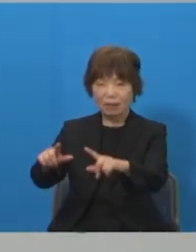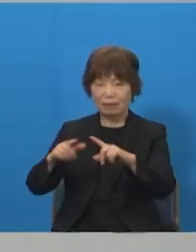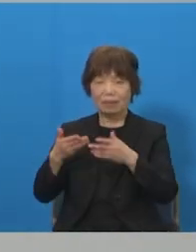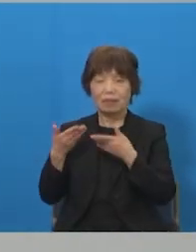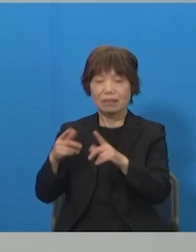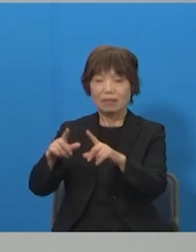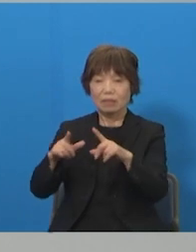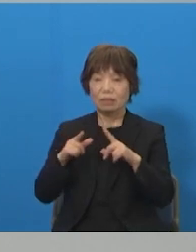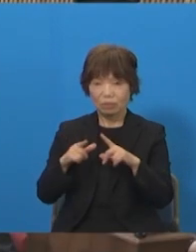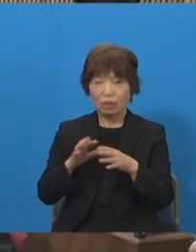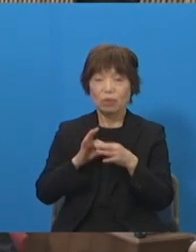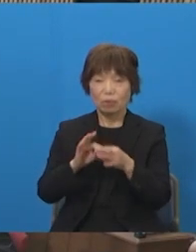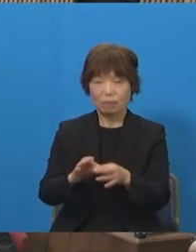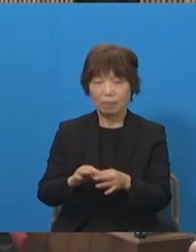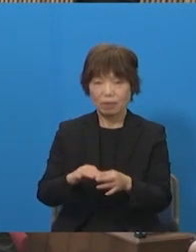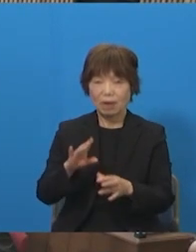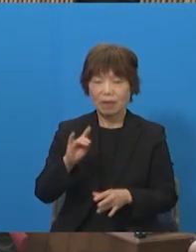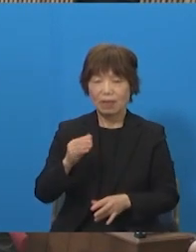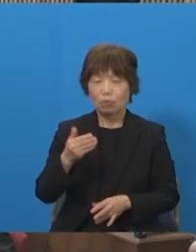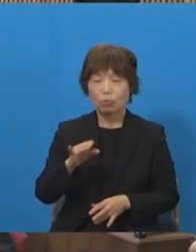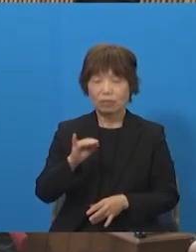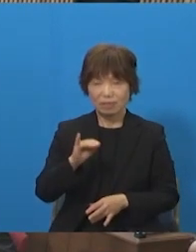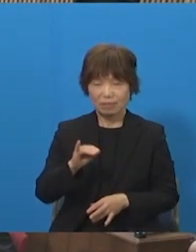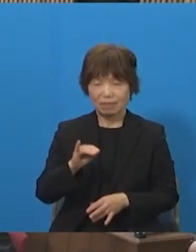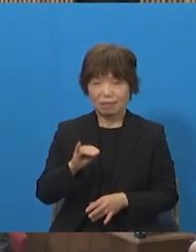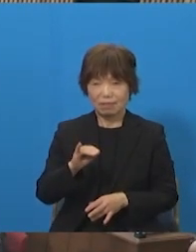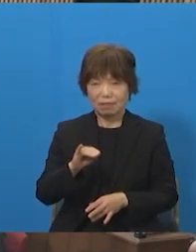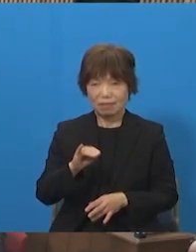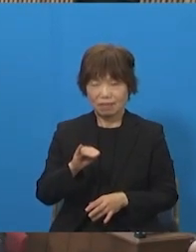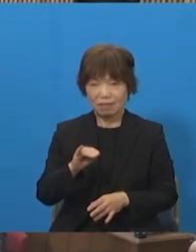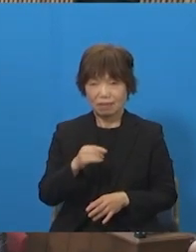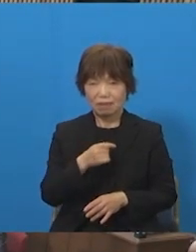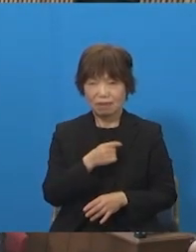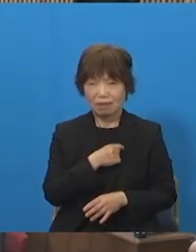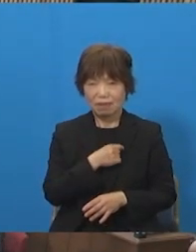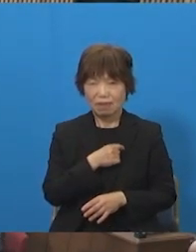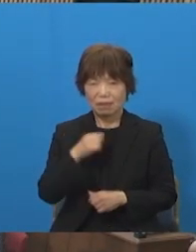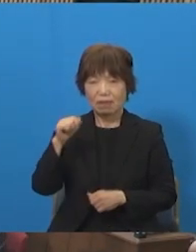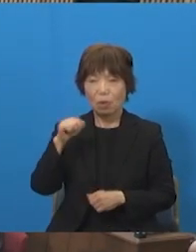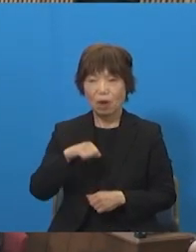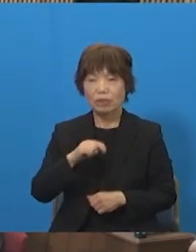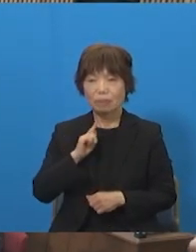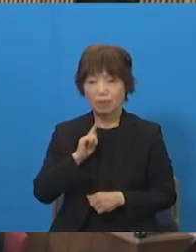菊池和秀議員に発言を許します。以上、菊池議員。